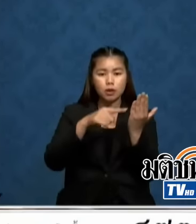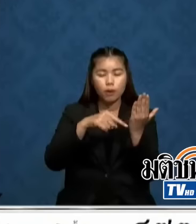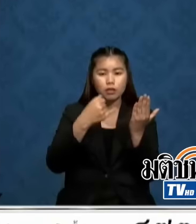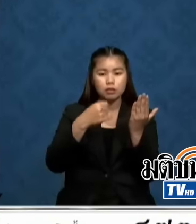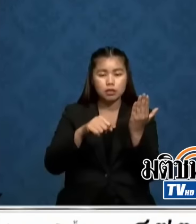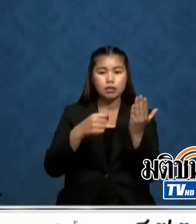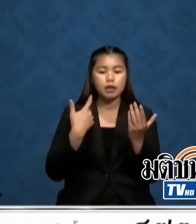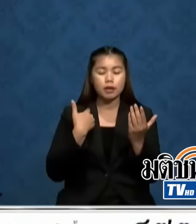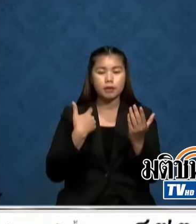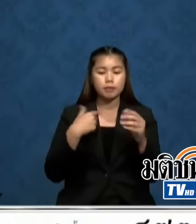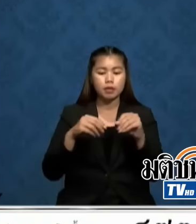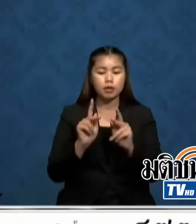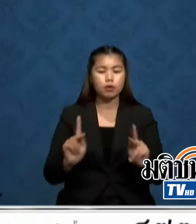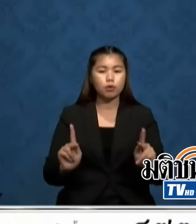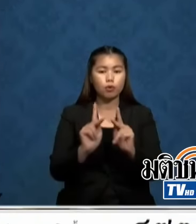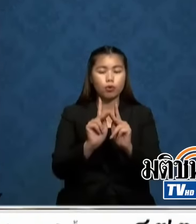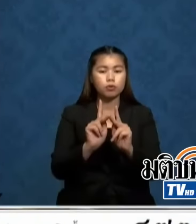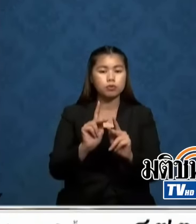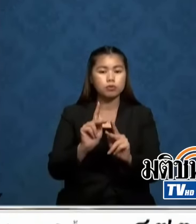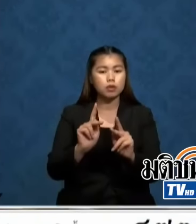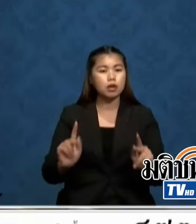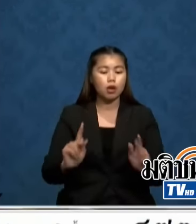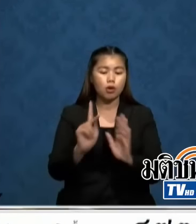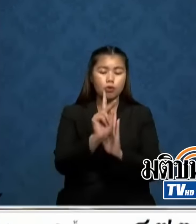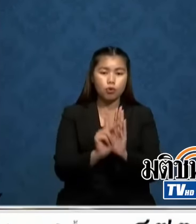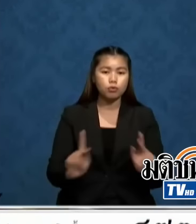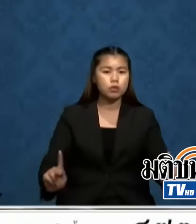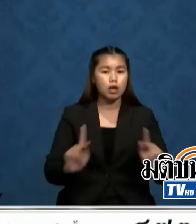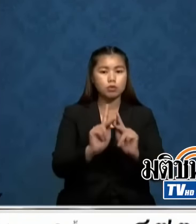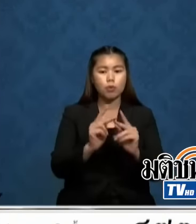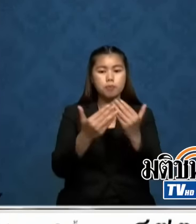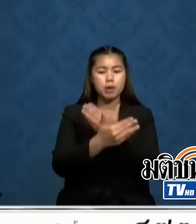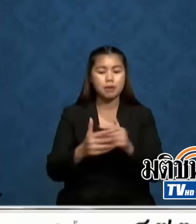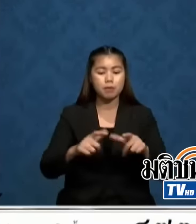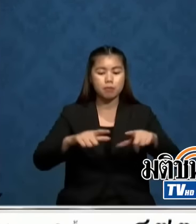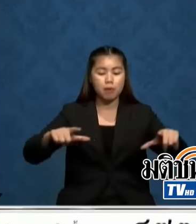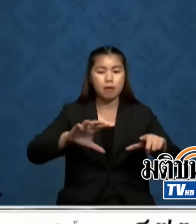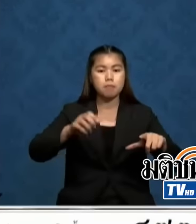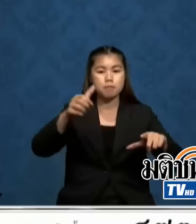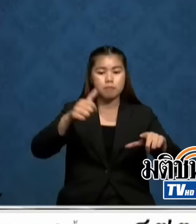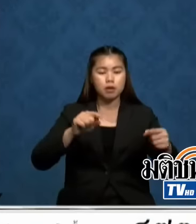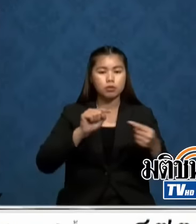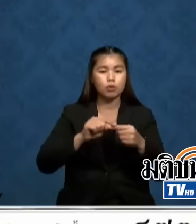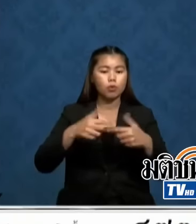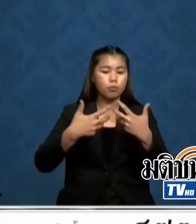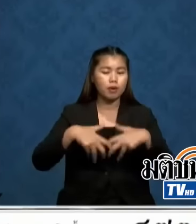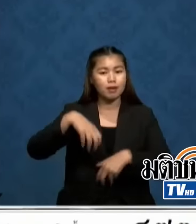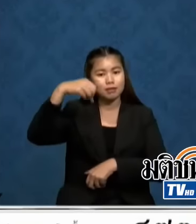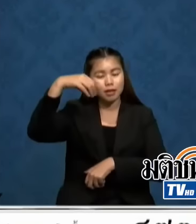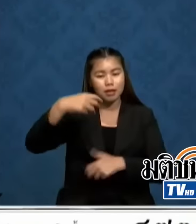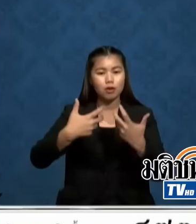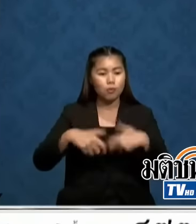เว้นการใช้บังคับกฎกระทรวงให้ใช้บังคับผังเมืองรวมสำหรับประกอบกิจการประเภทโรงไฟฟ้าขยะโรงงาน